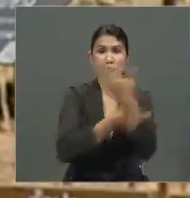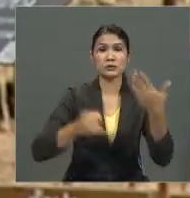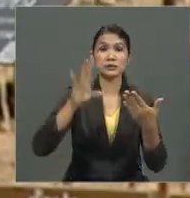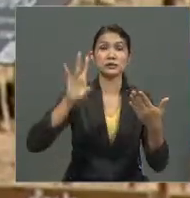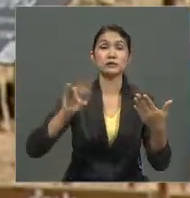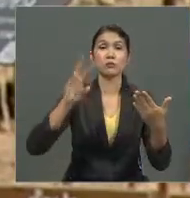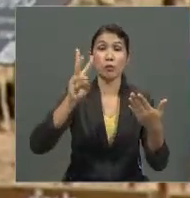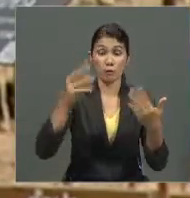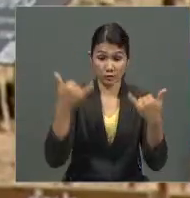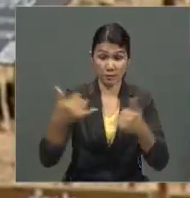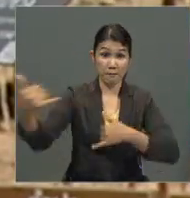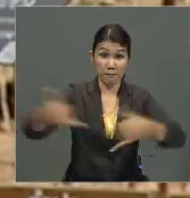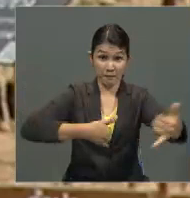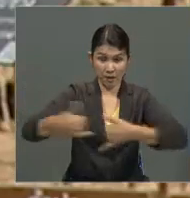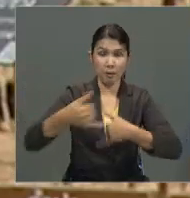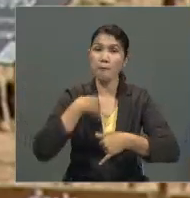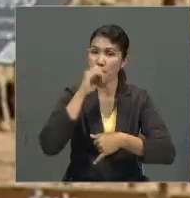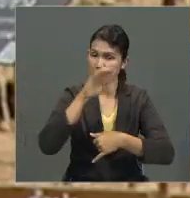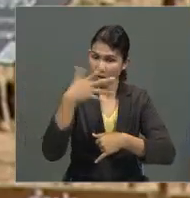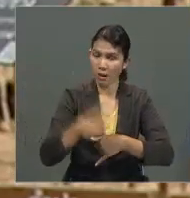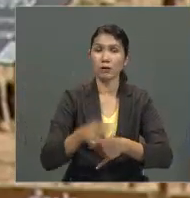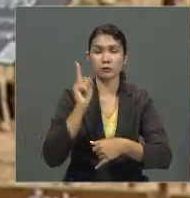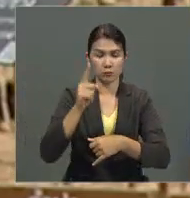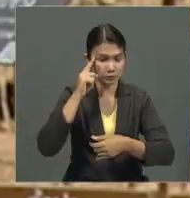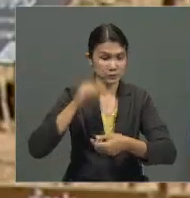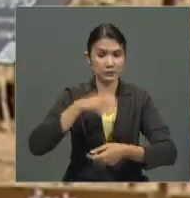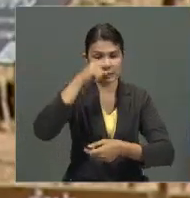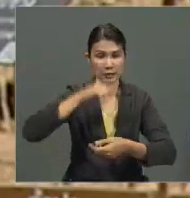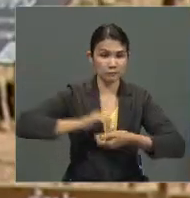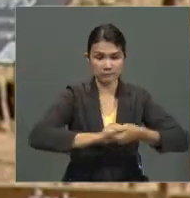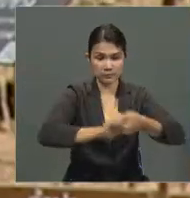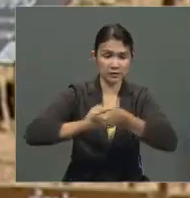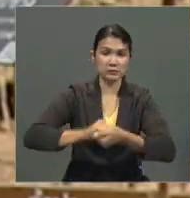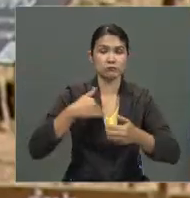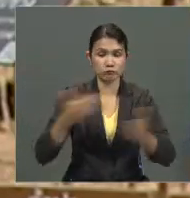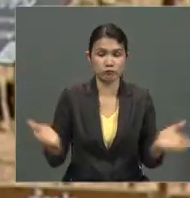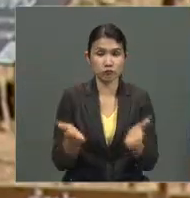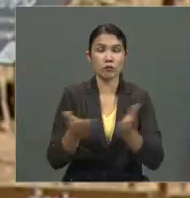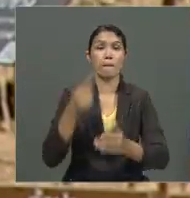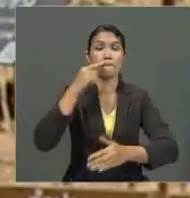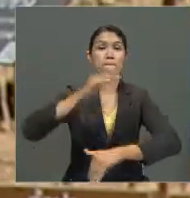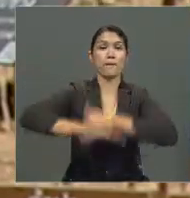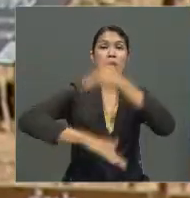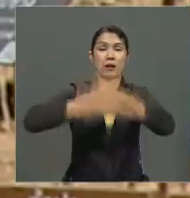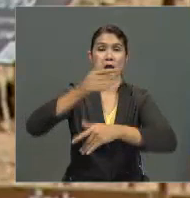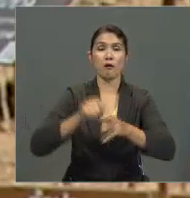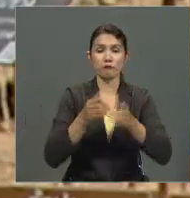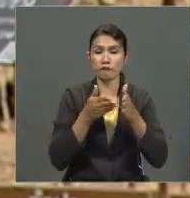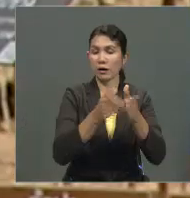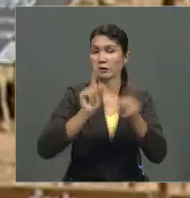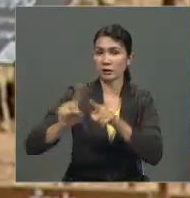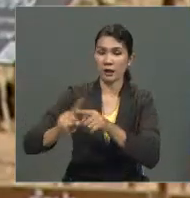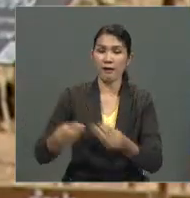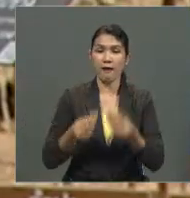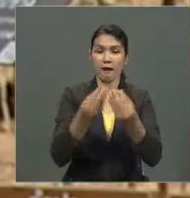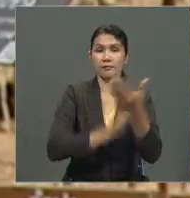กิจกรรมในวันนี้โดยเน้นย้ำแนวคิดเรื่องของรวมไทยสร้างชาติให้ทุกคนนั้นเร่งกันพัฒนาทุกภาคส่วนเพื่อที่จะทำให้